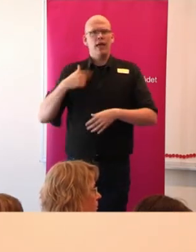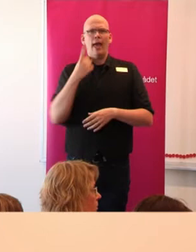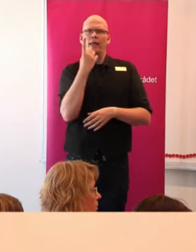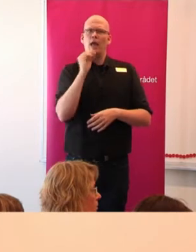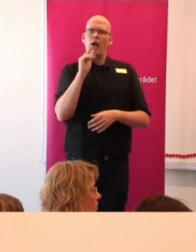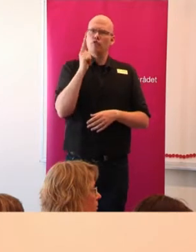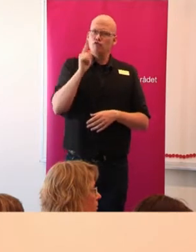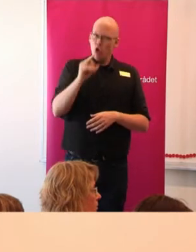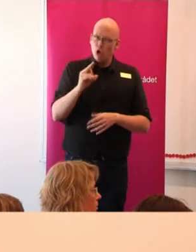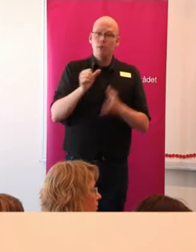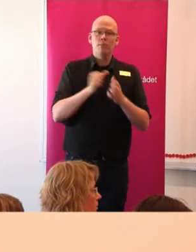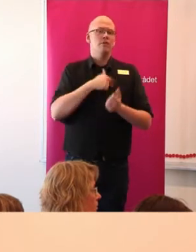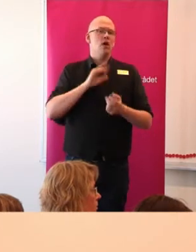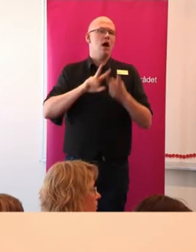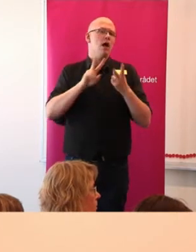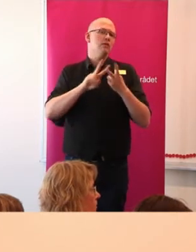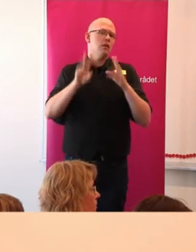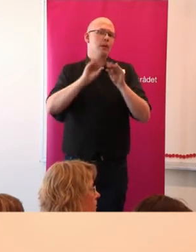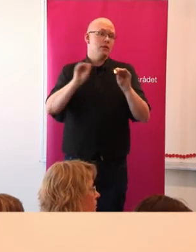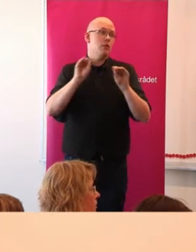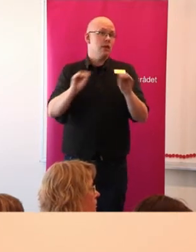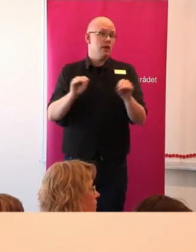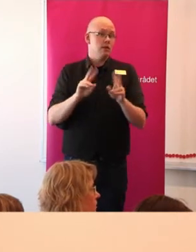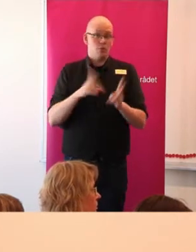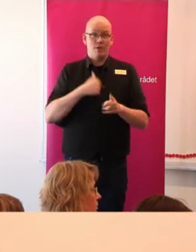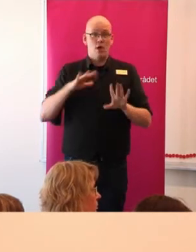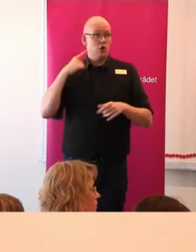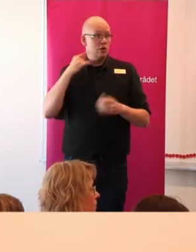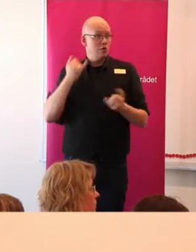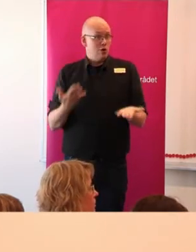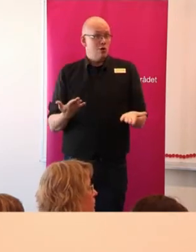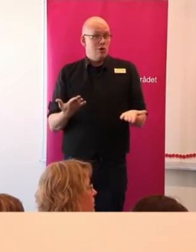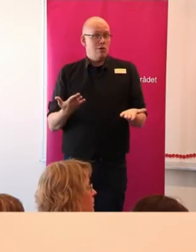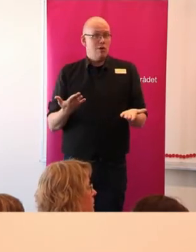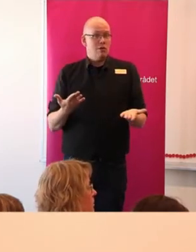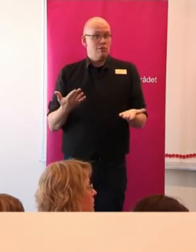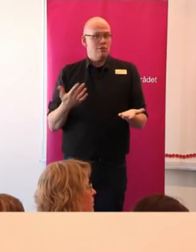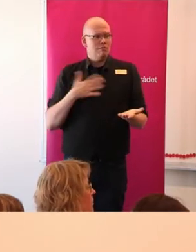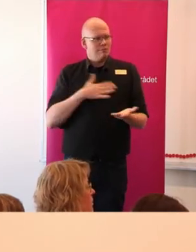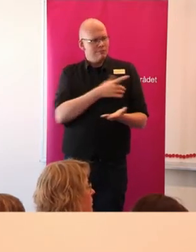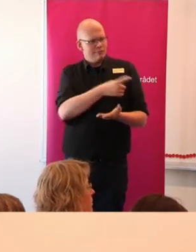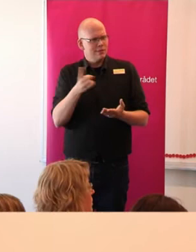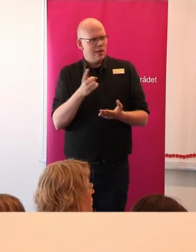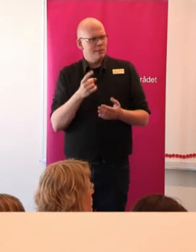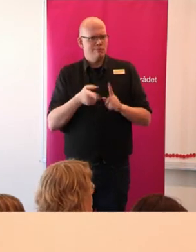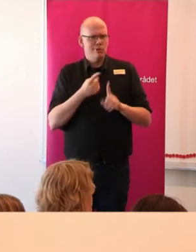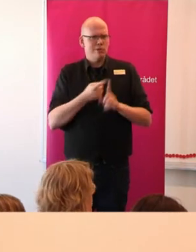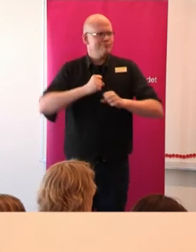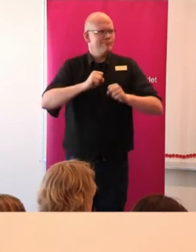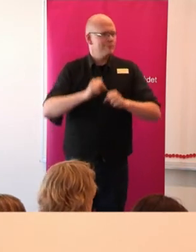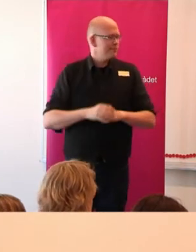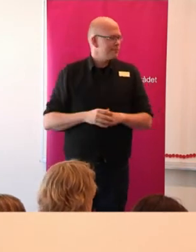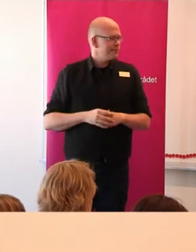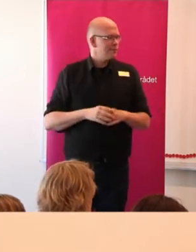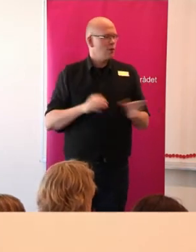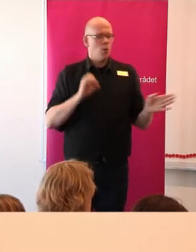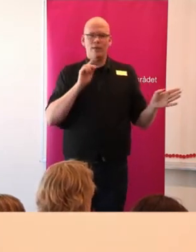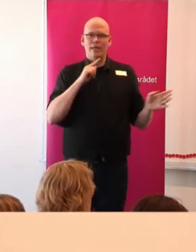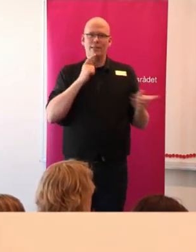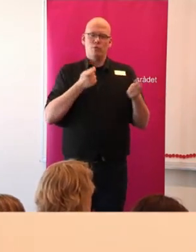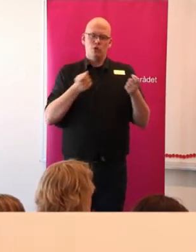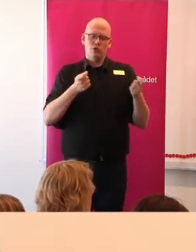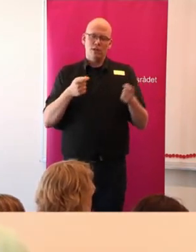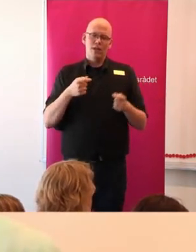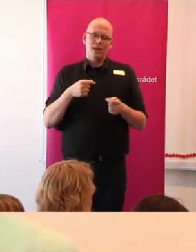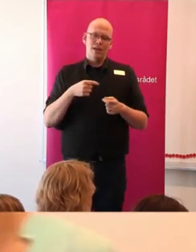pedagogik, precis som det vi har hört idag. Ja, lite sån brandfackla och medskick. Jag måste verkligen fråga, vi ska komma till det här med